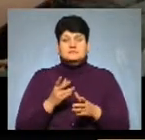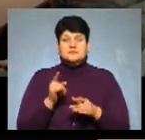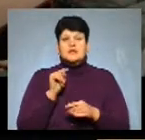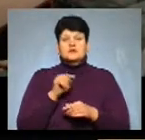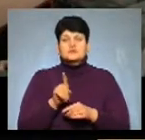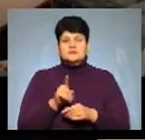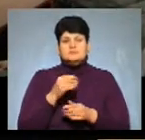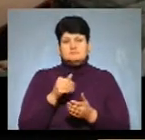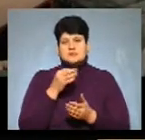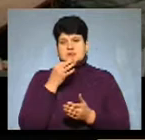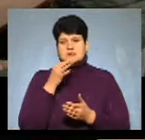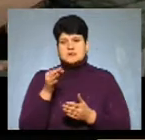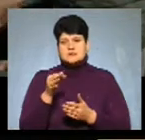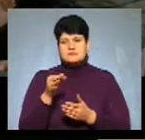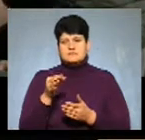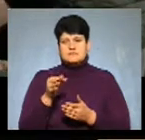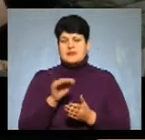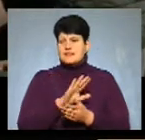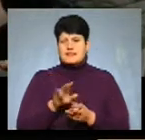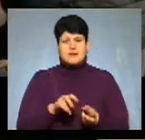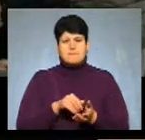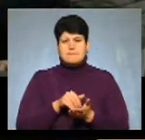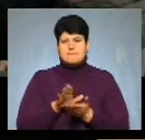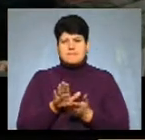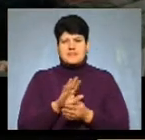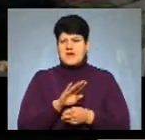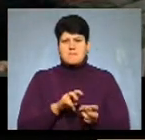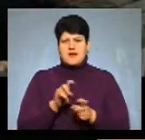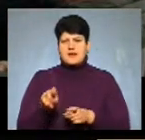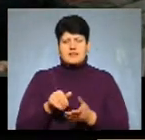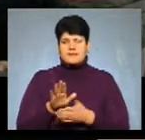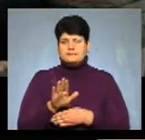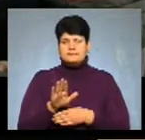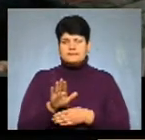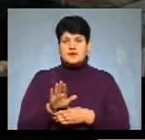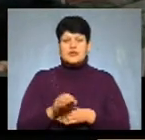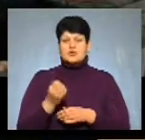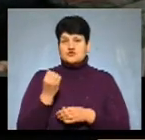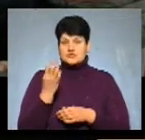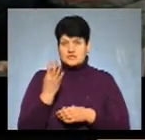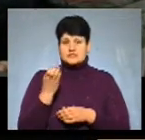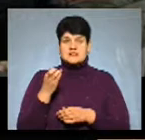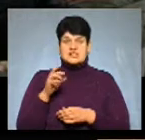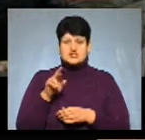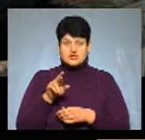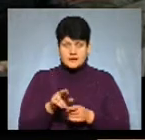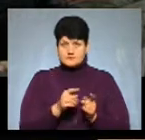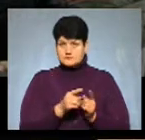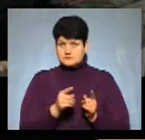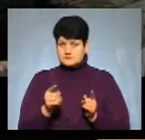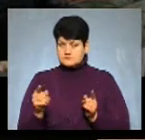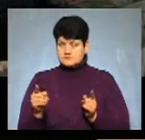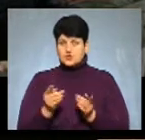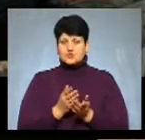він сказав, що він не перейде. Тому і я від 14 січня